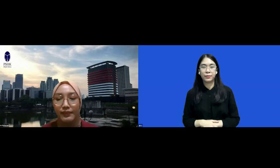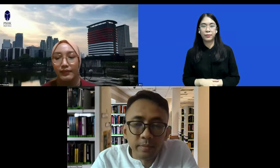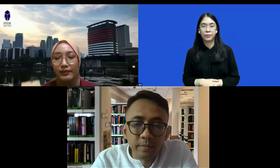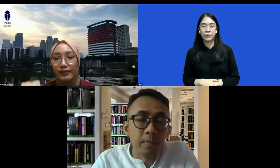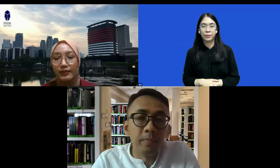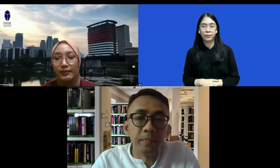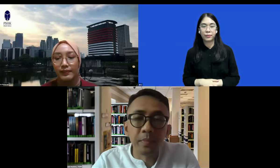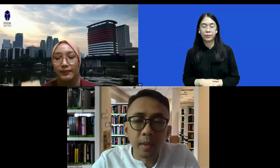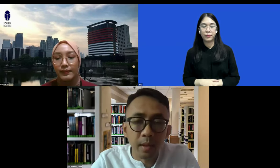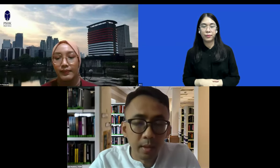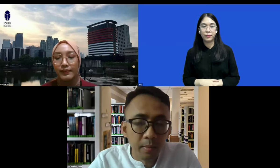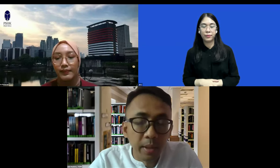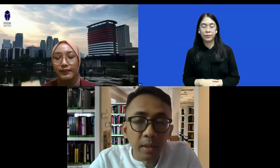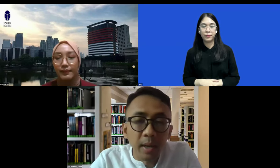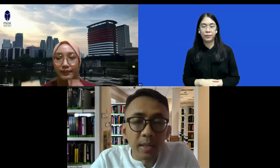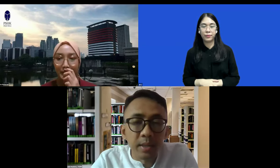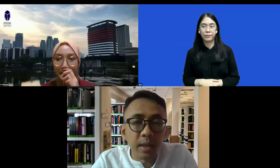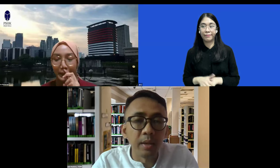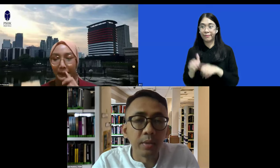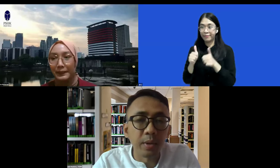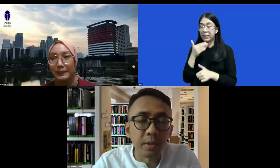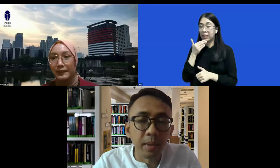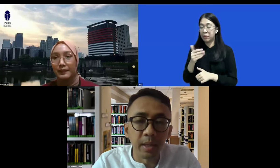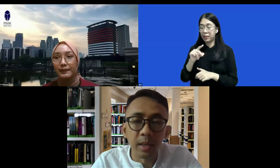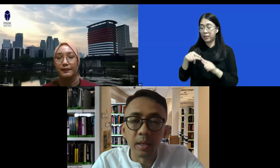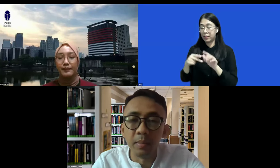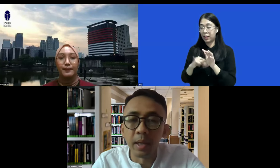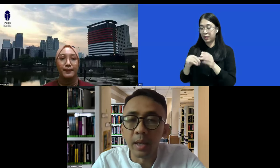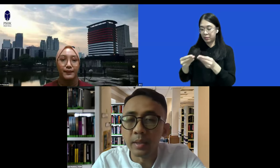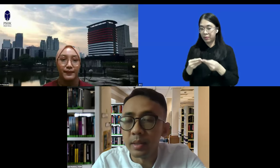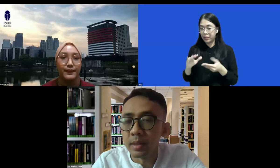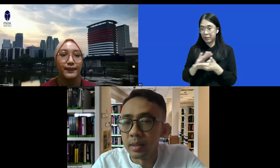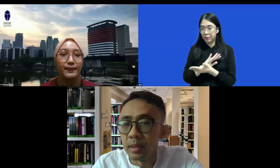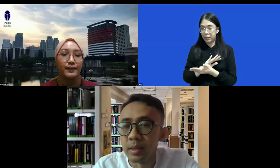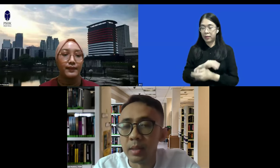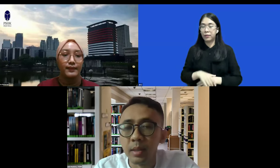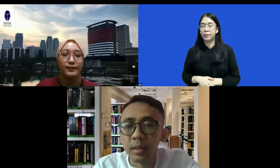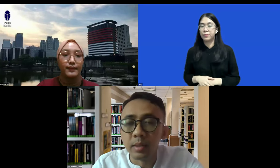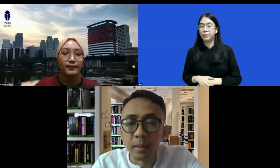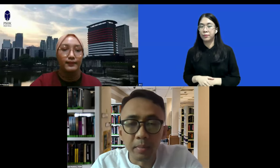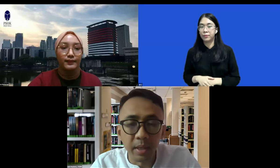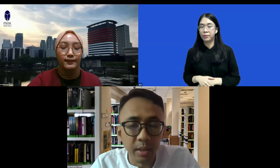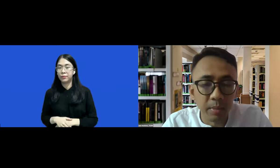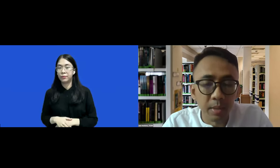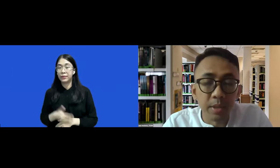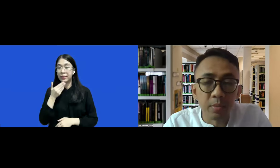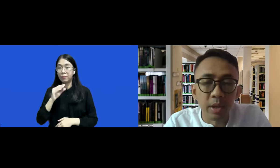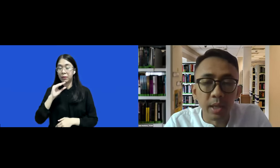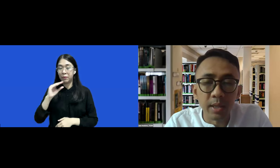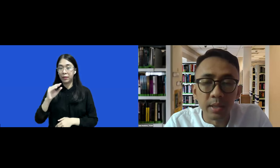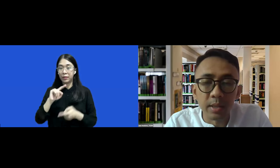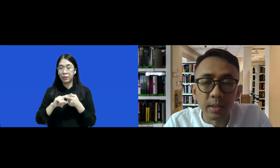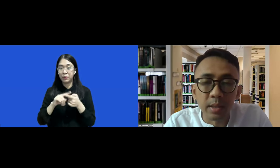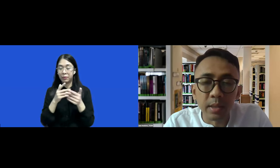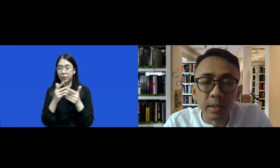Baik, terima kasih Harani untuk kesempatan yang diberikan. Selamat pagi teman-teman